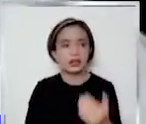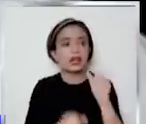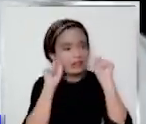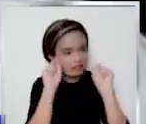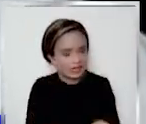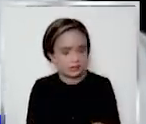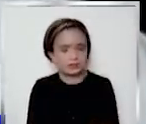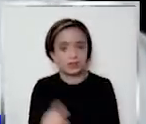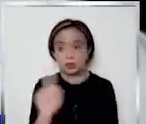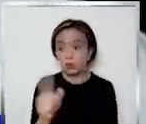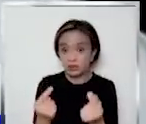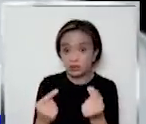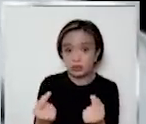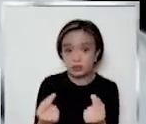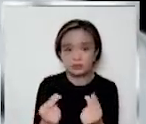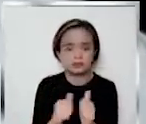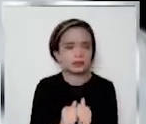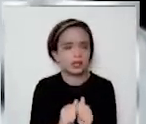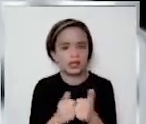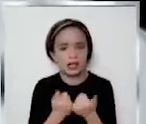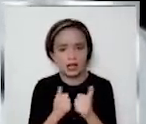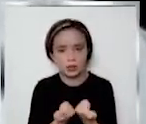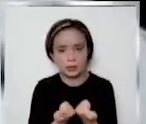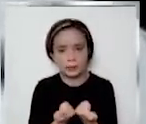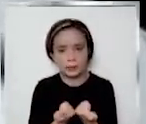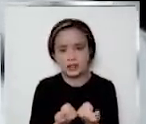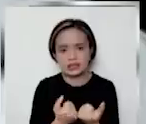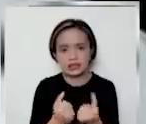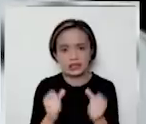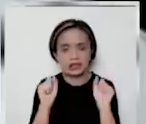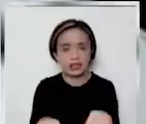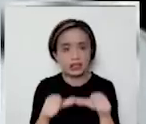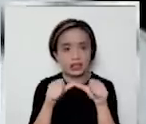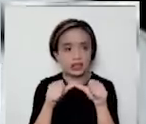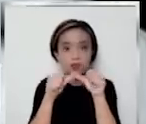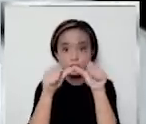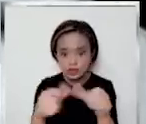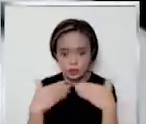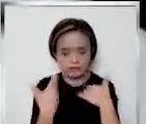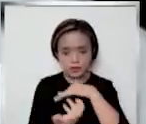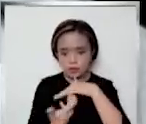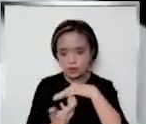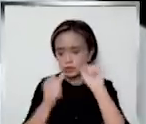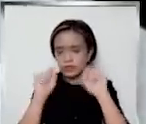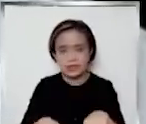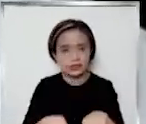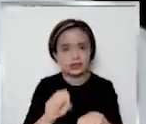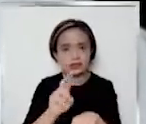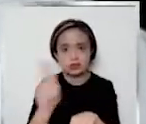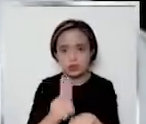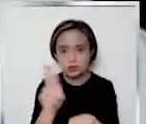gagawin na lang nila siguro para ma-maintain yung kanilang mga customers, maaaring gamitan nila ng ito ng mga